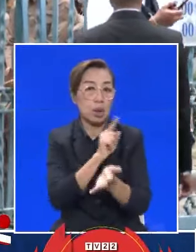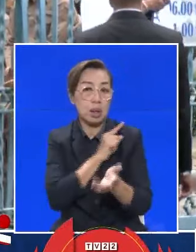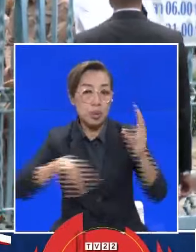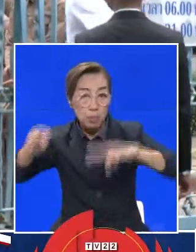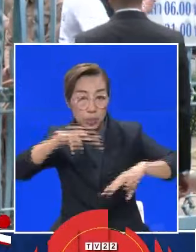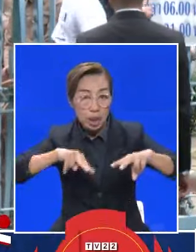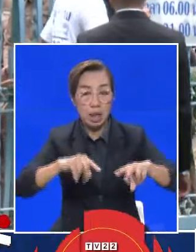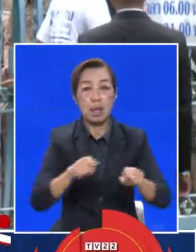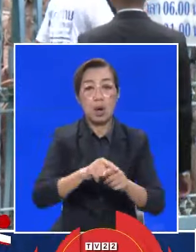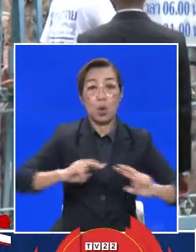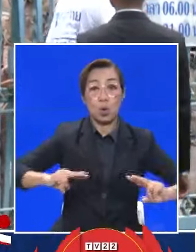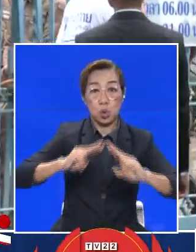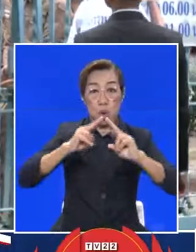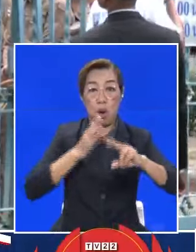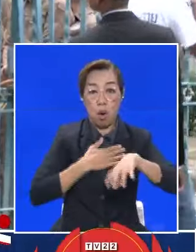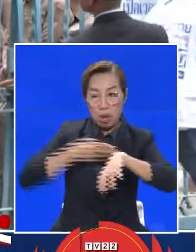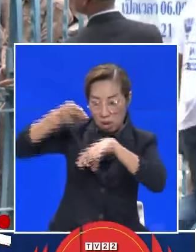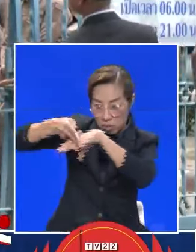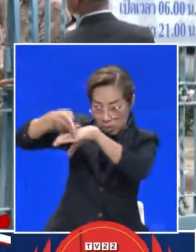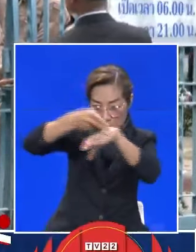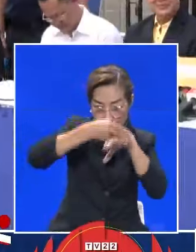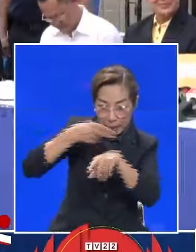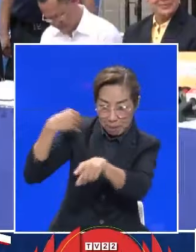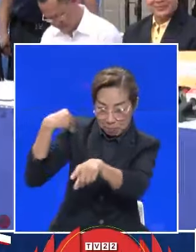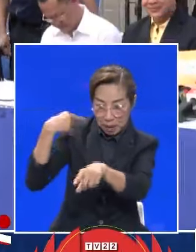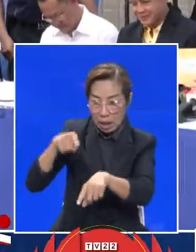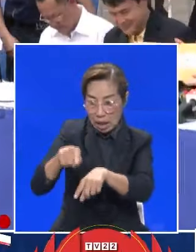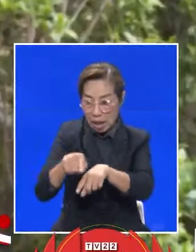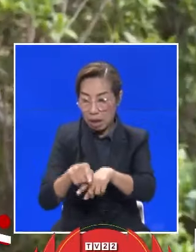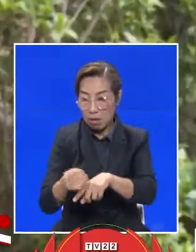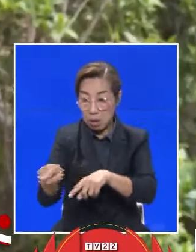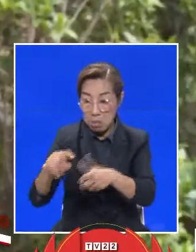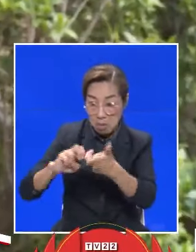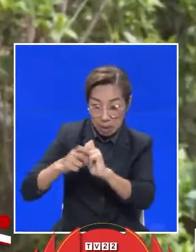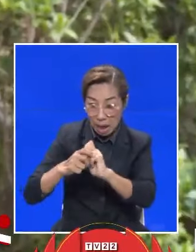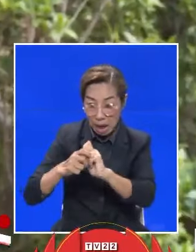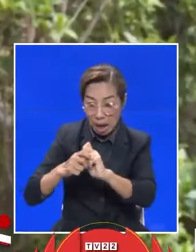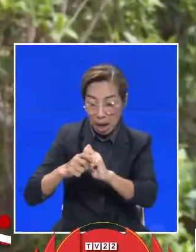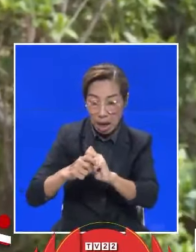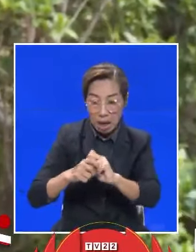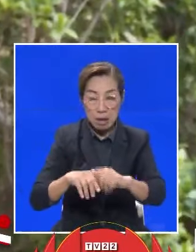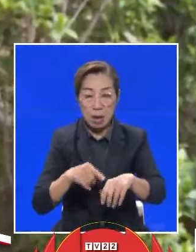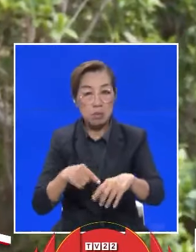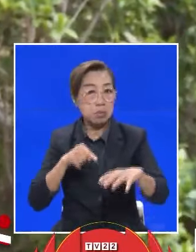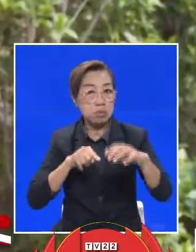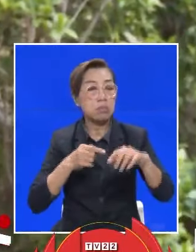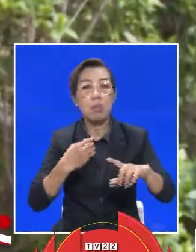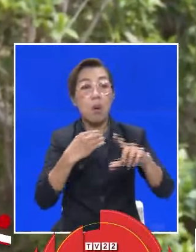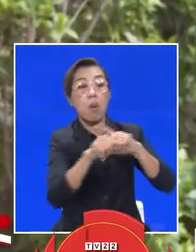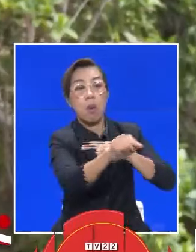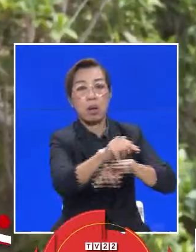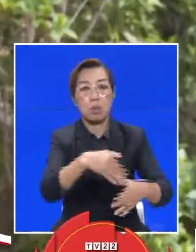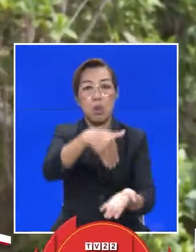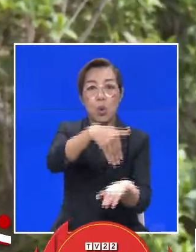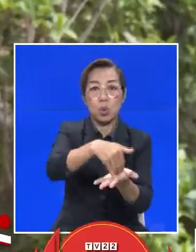รปิดมีสัญญาณอเลิร์ตไปยังวอลลุ่มนะคะก็มีทุกอย่างที่คิดว่าวันนี้ก็น่าจะผ่านไปอย่าง